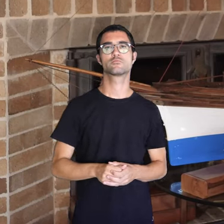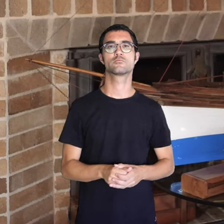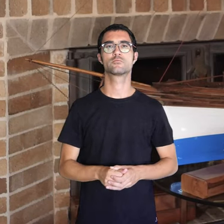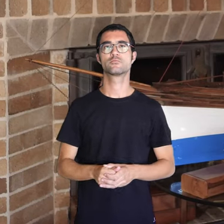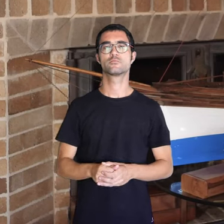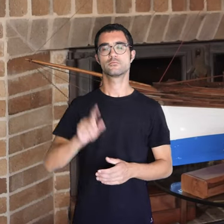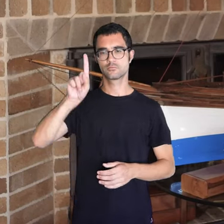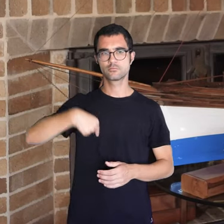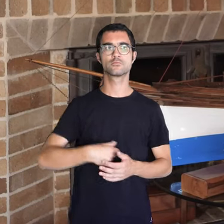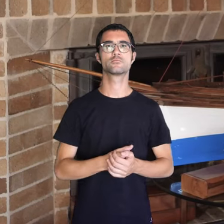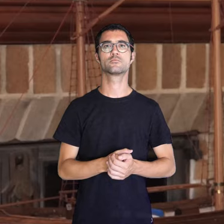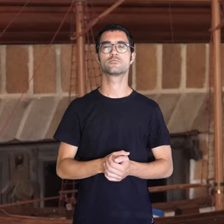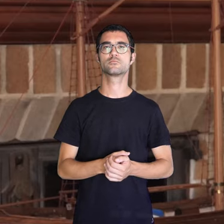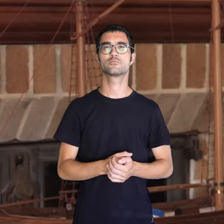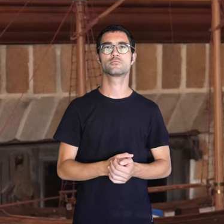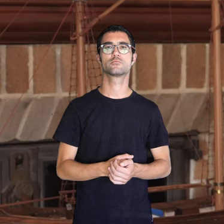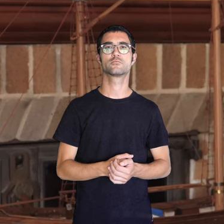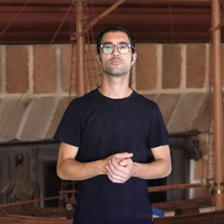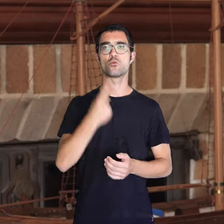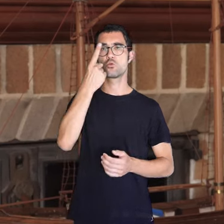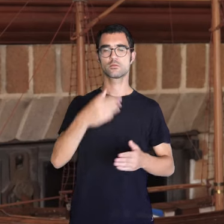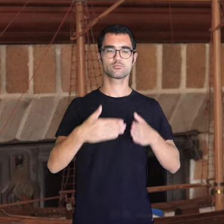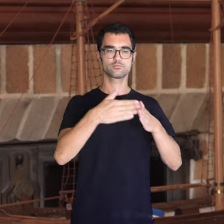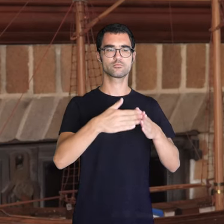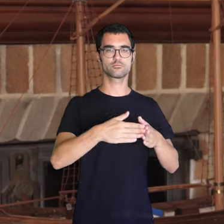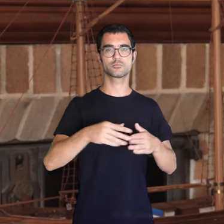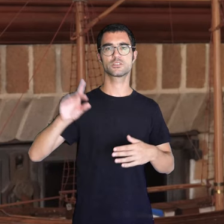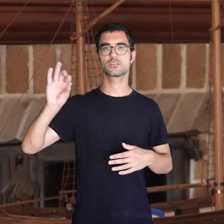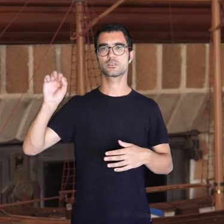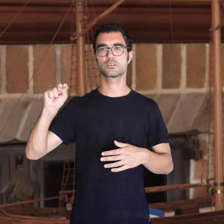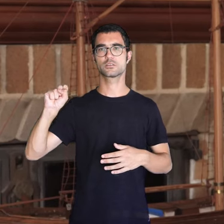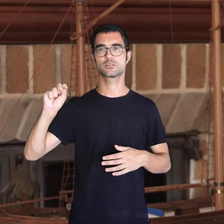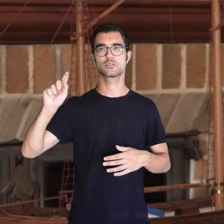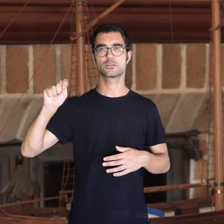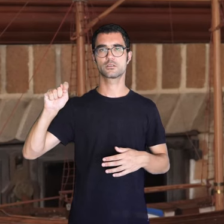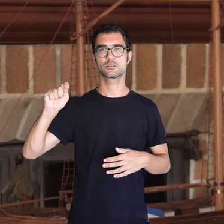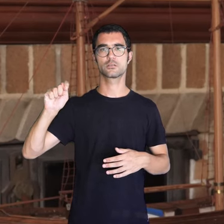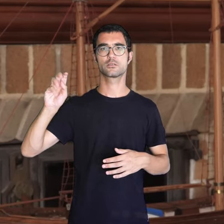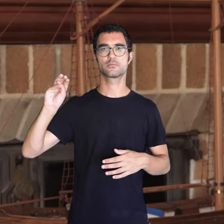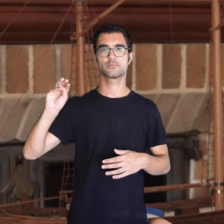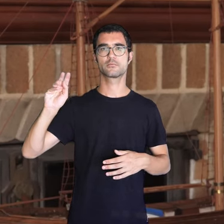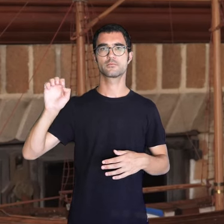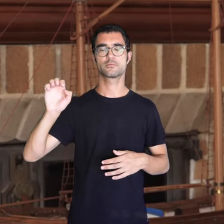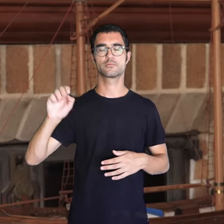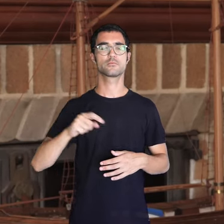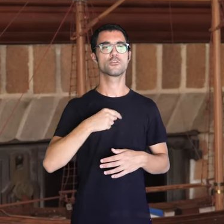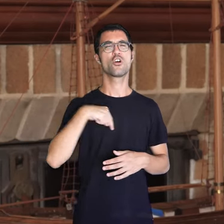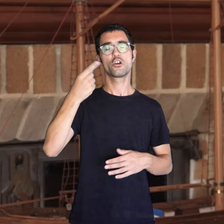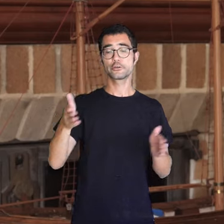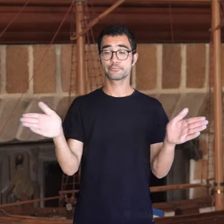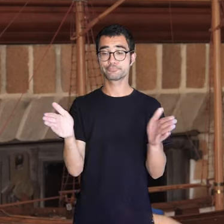i un arnaip i un botet, que va ser el primer que vaig fer, un botet de debes